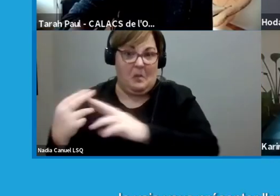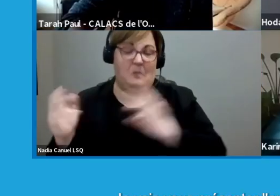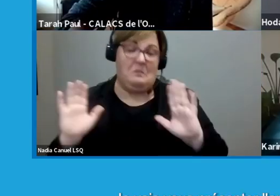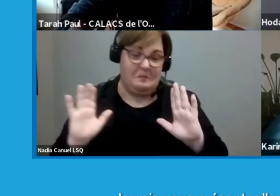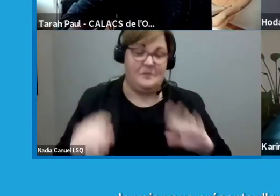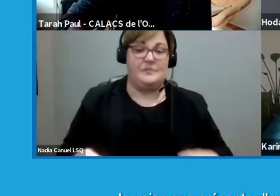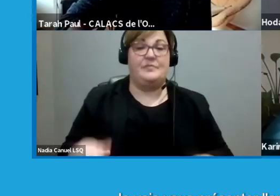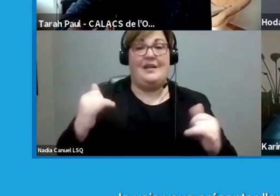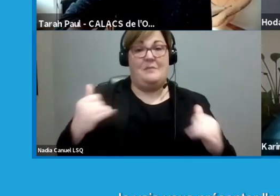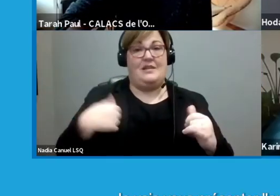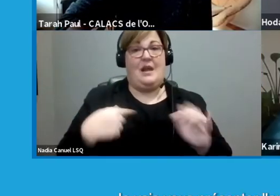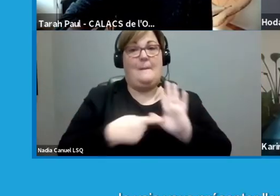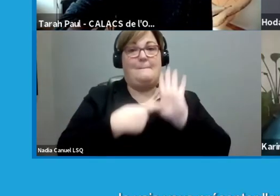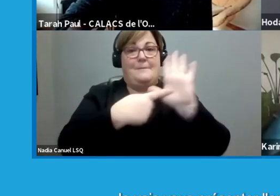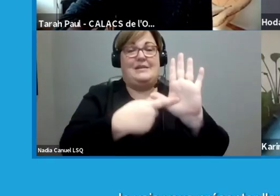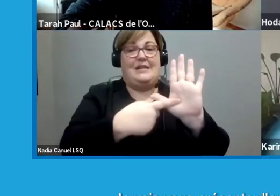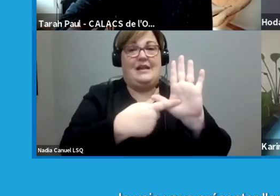Donc, je vais vous présenter